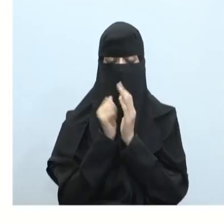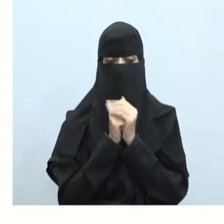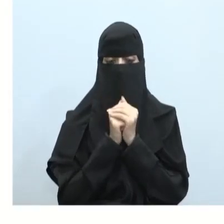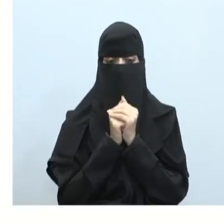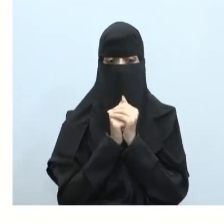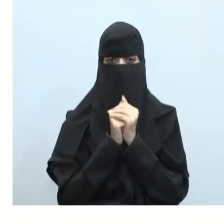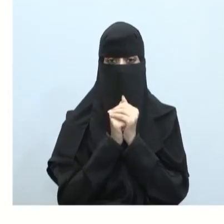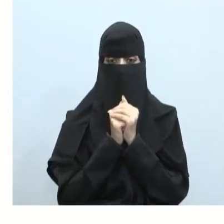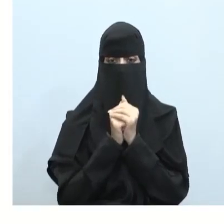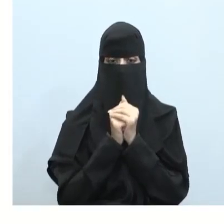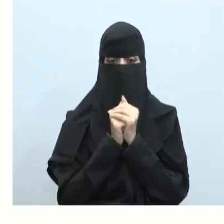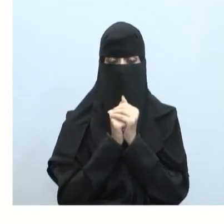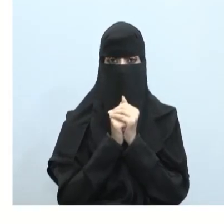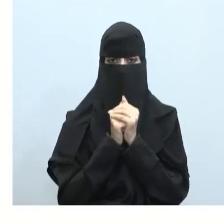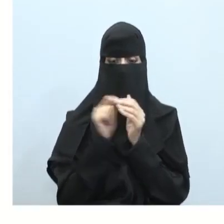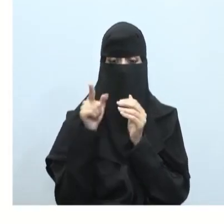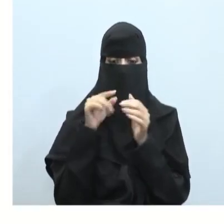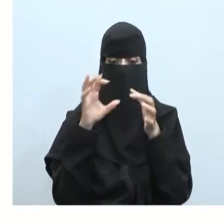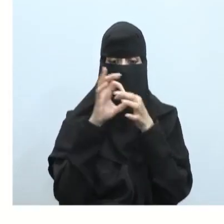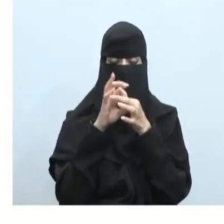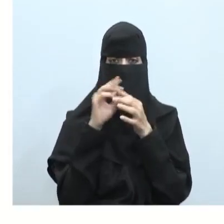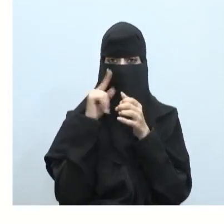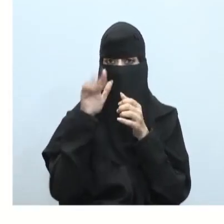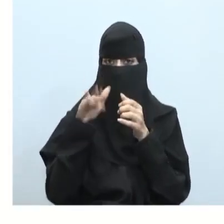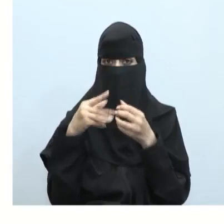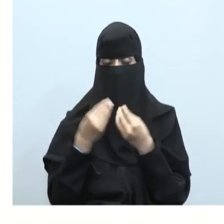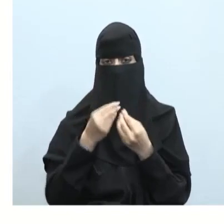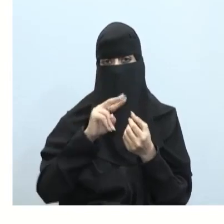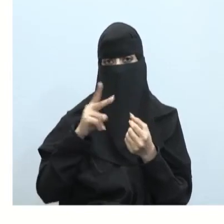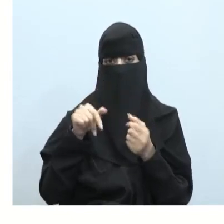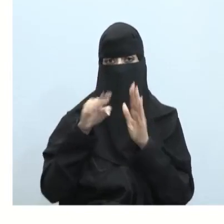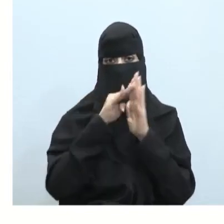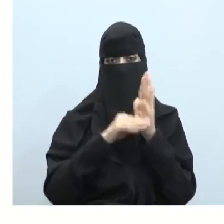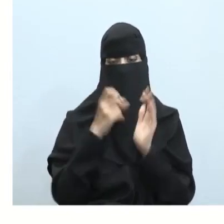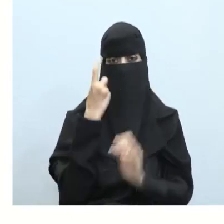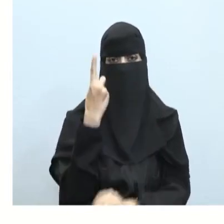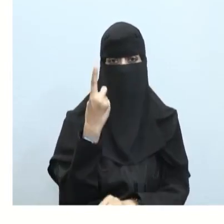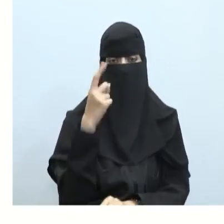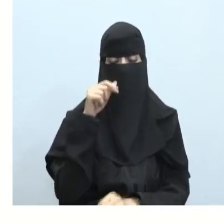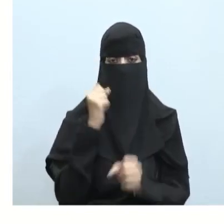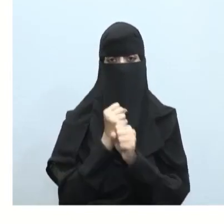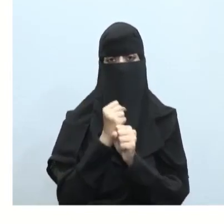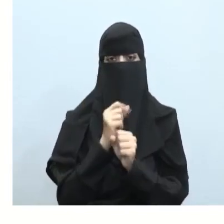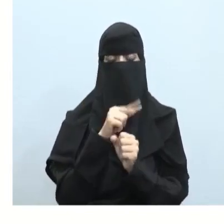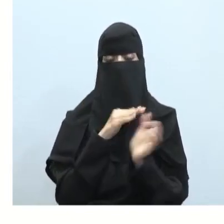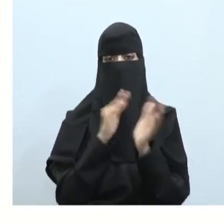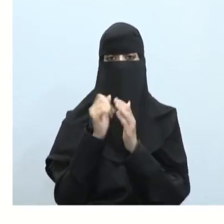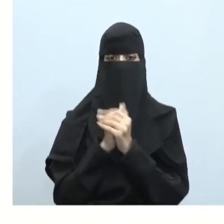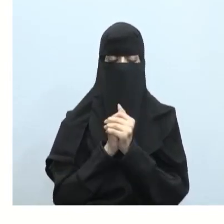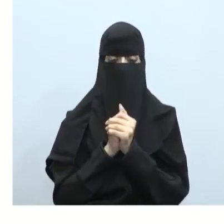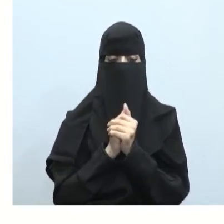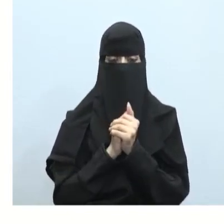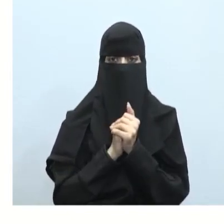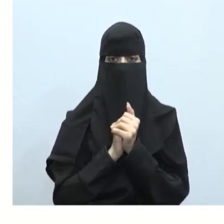الى لغه الاله ويتم ربط ملفات تعليمات البرمجيه المتعدده ببرنامج واحد تنفيذي برنامج قابل